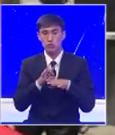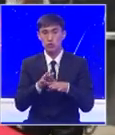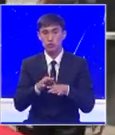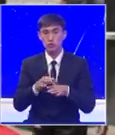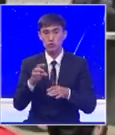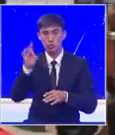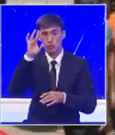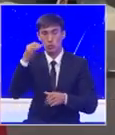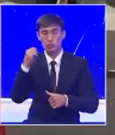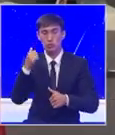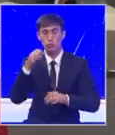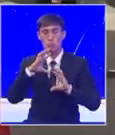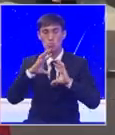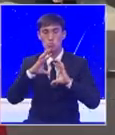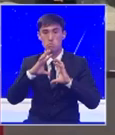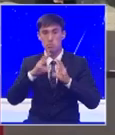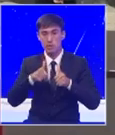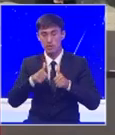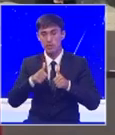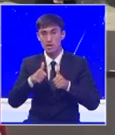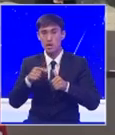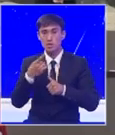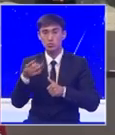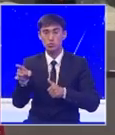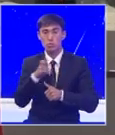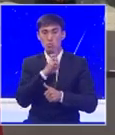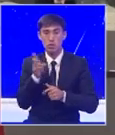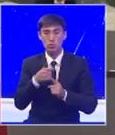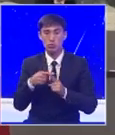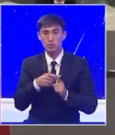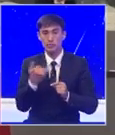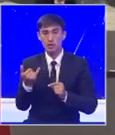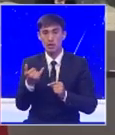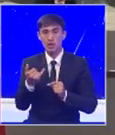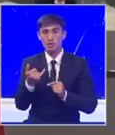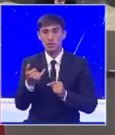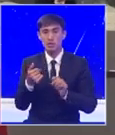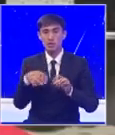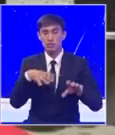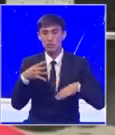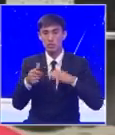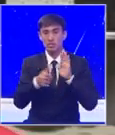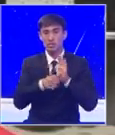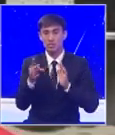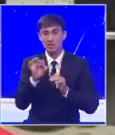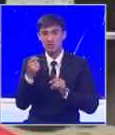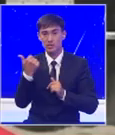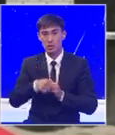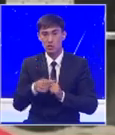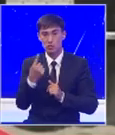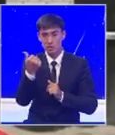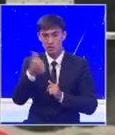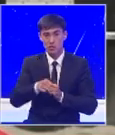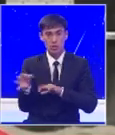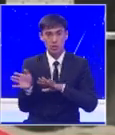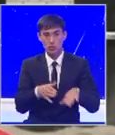в Республике Беларусь. Готовимся каждый день по 2 тренировок, 6 раз в неделю. Уже неделя прошла,